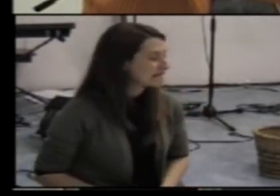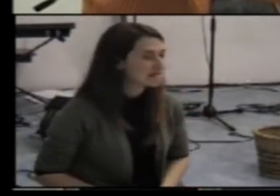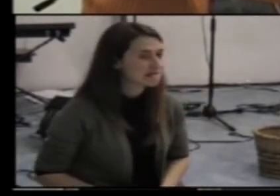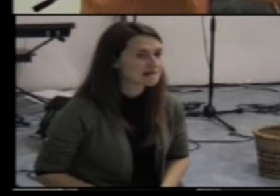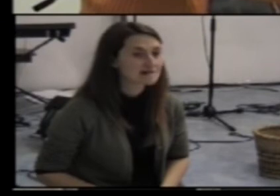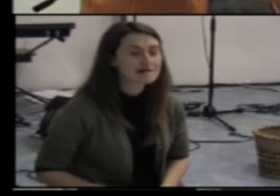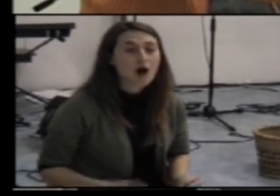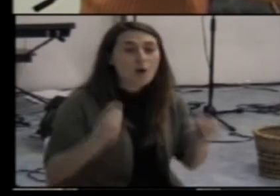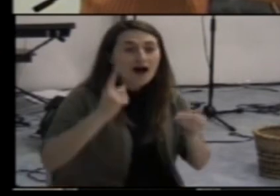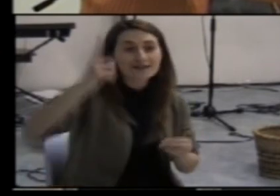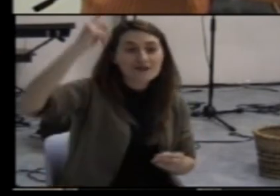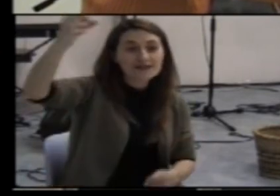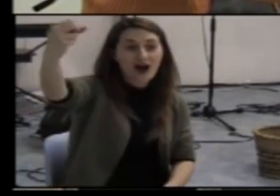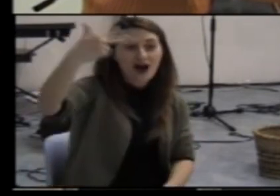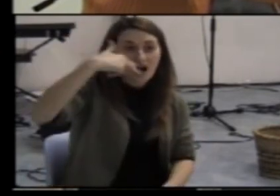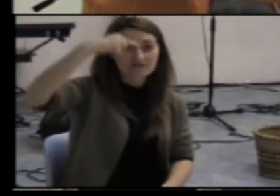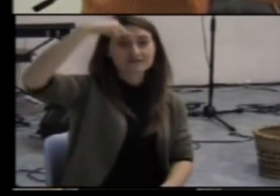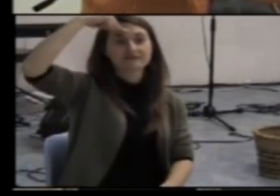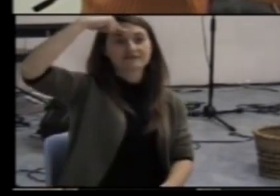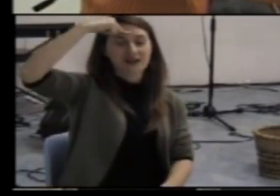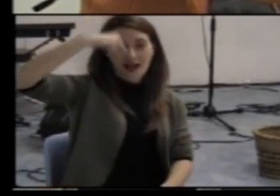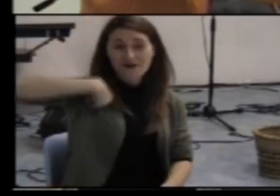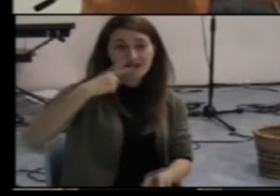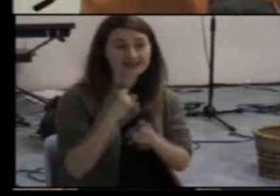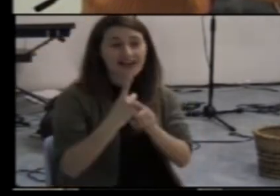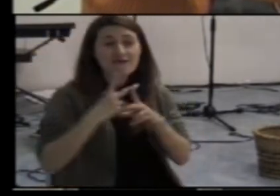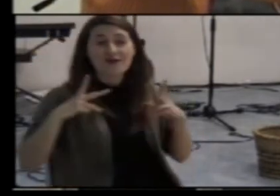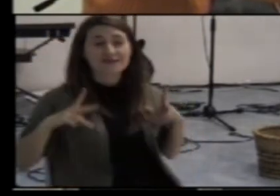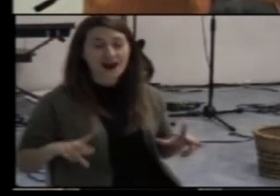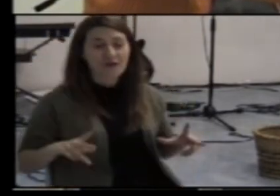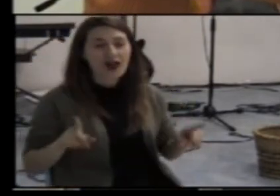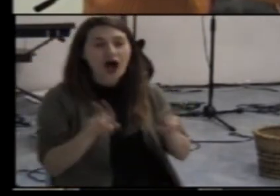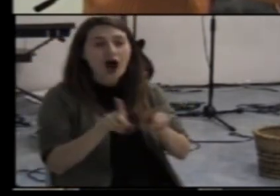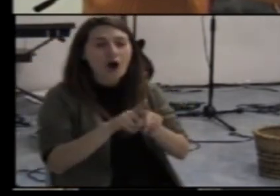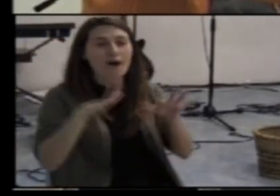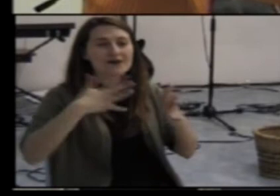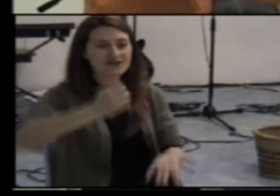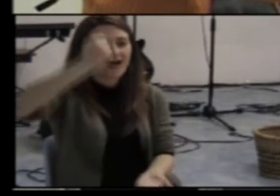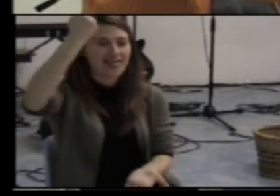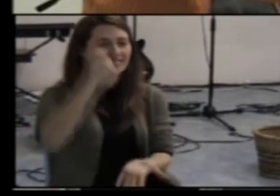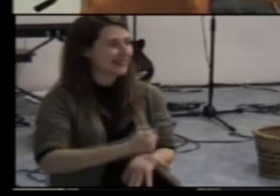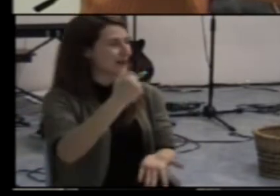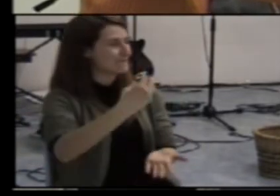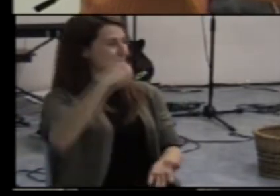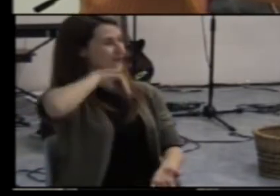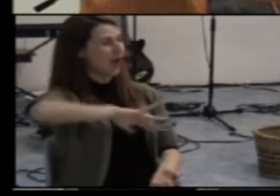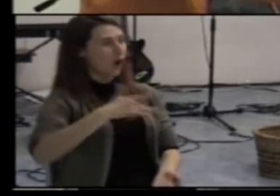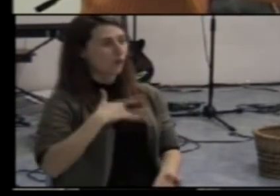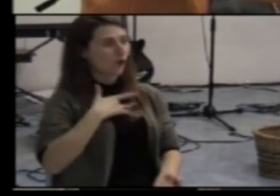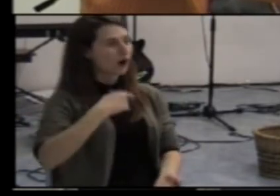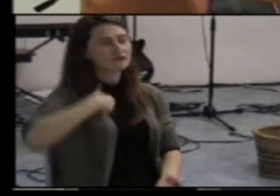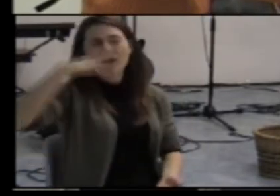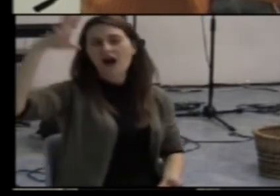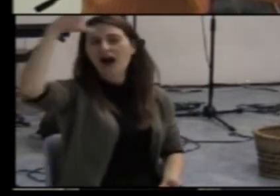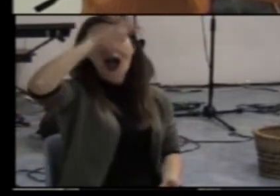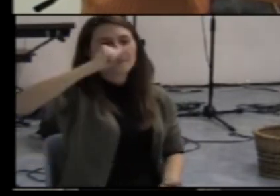Ed è stato come il Signore in quel momento ha messo un sigillo nel mio cuore. Io ho fatto un patto con te.